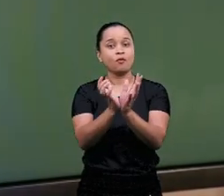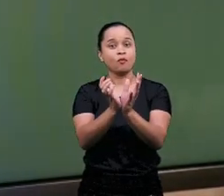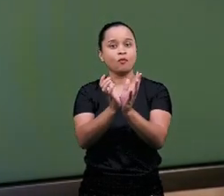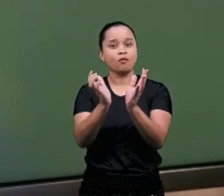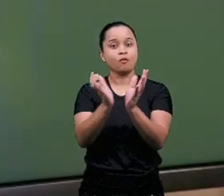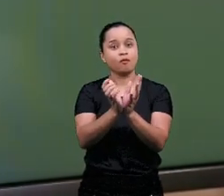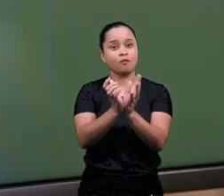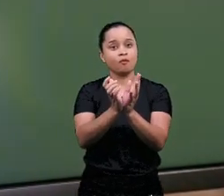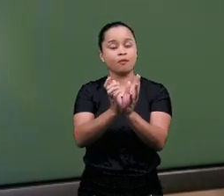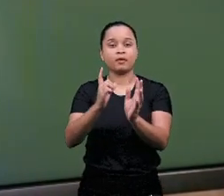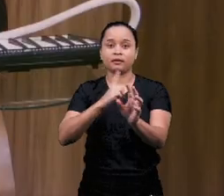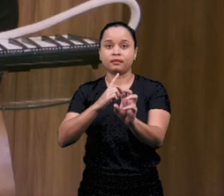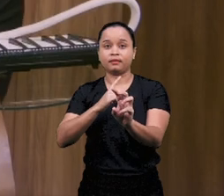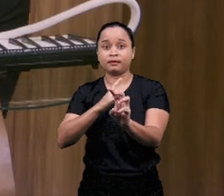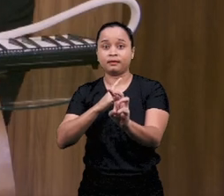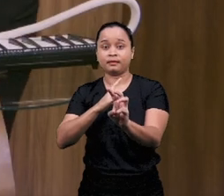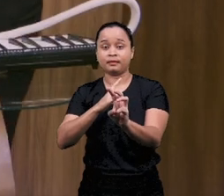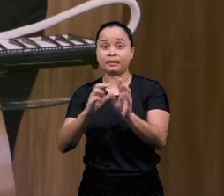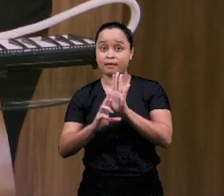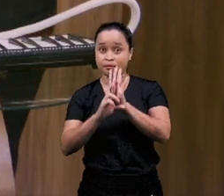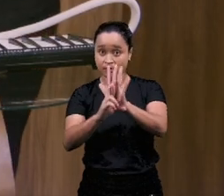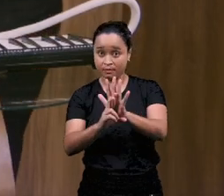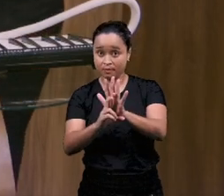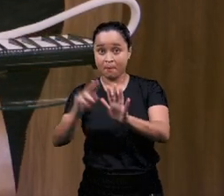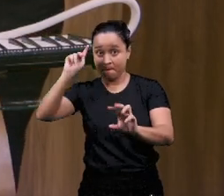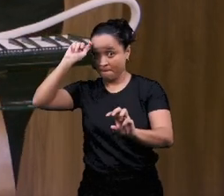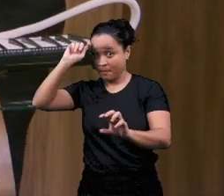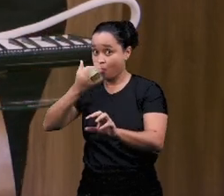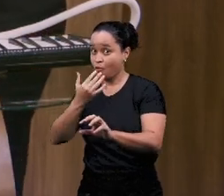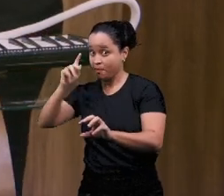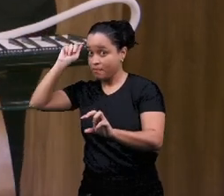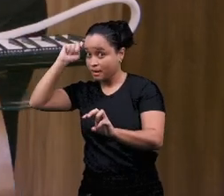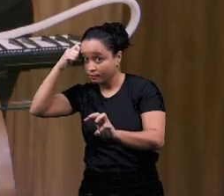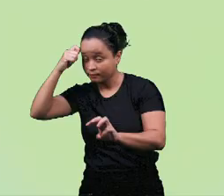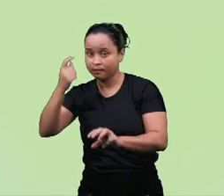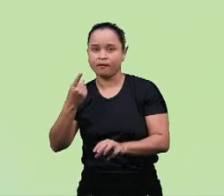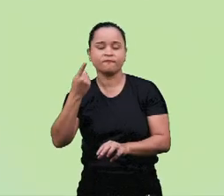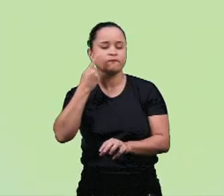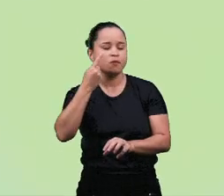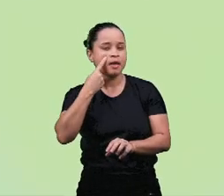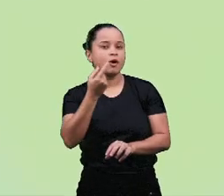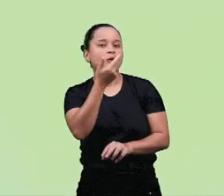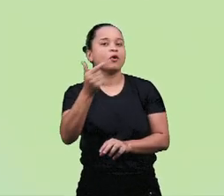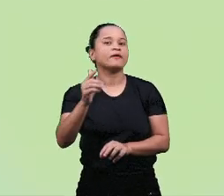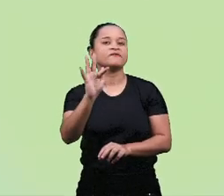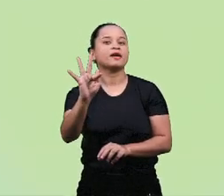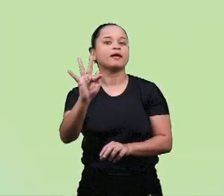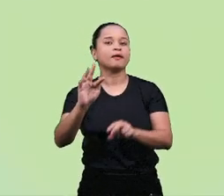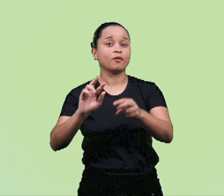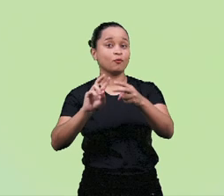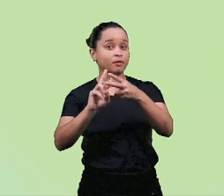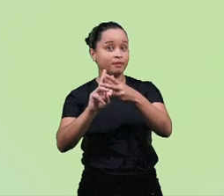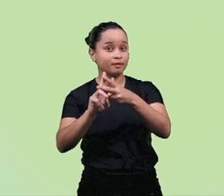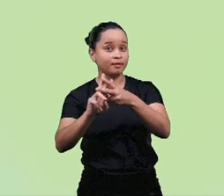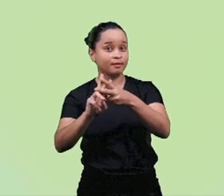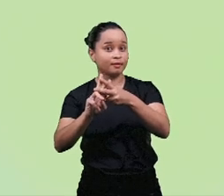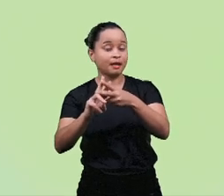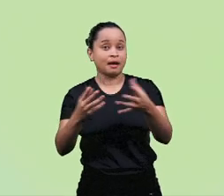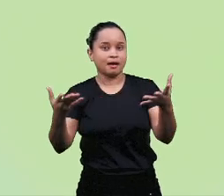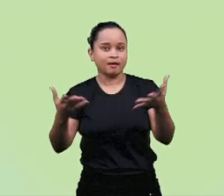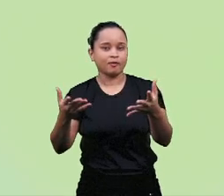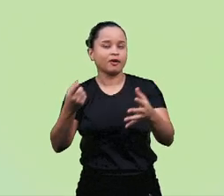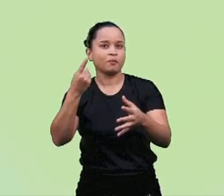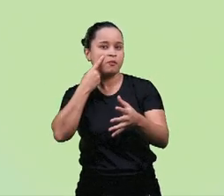notes noires. Maintenant, nous allons voir sur le Fa dièse. La note Fa dièse, elle